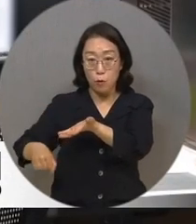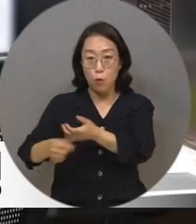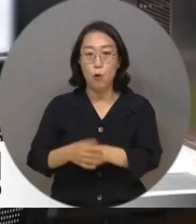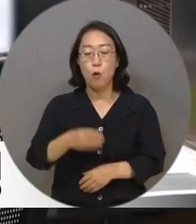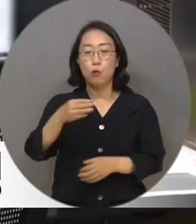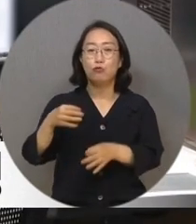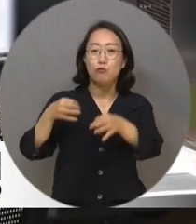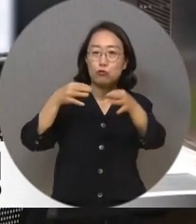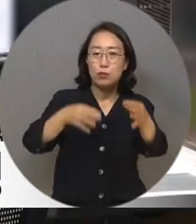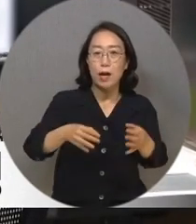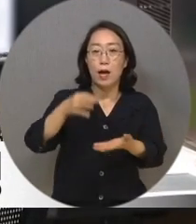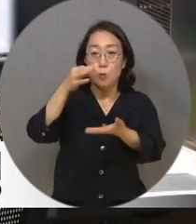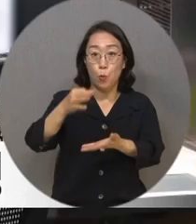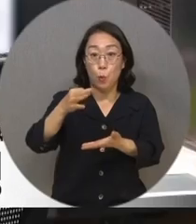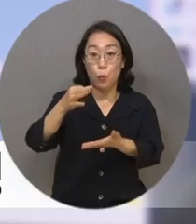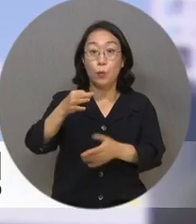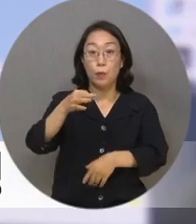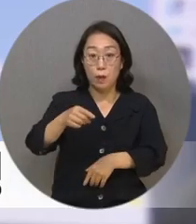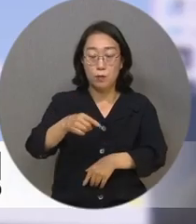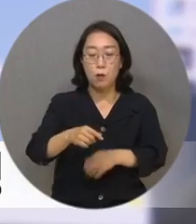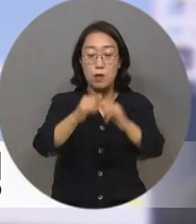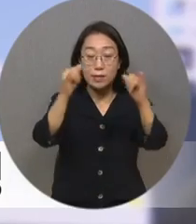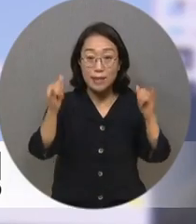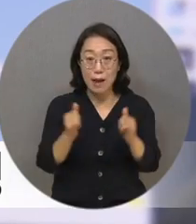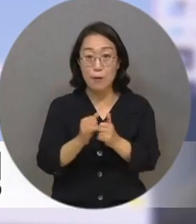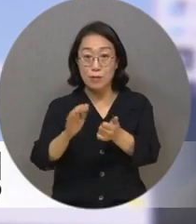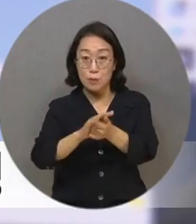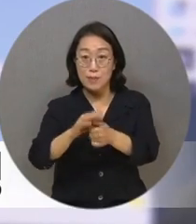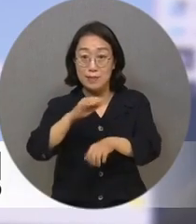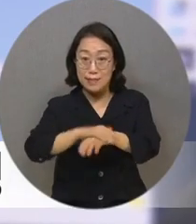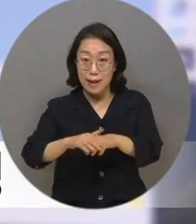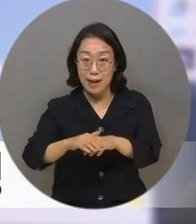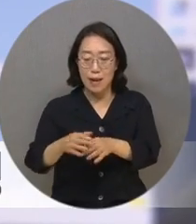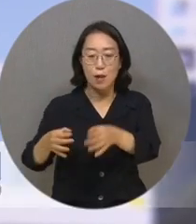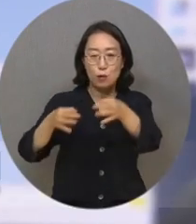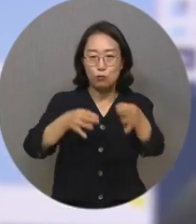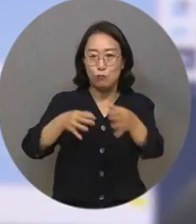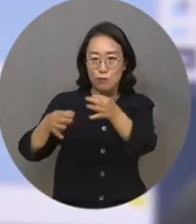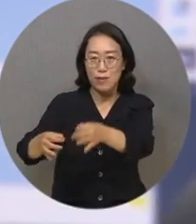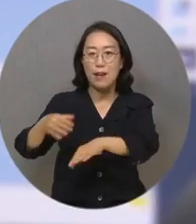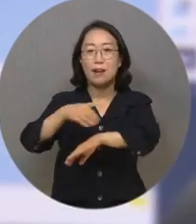펀드를 결성한 뒤 사회서비스 분야 기업에 본격적으로 투자할 예정입니다.